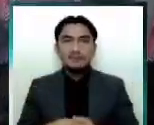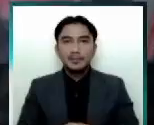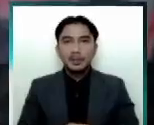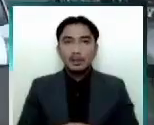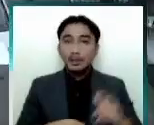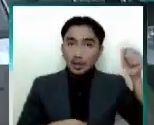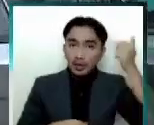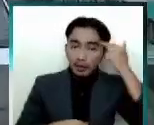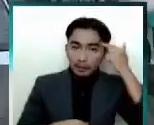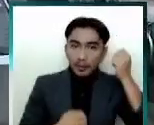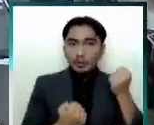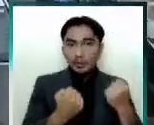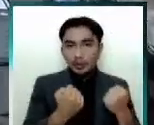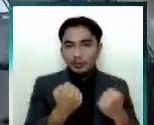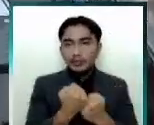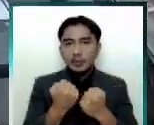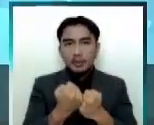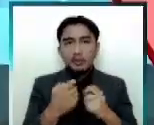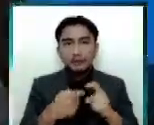ay galing sa mga buwis ng tao.